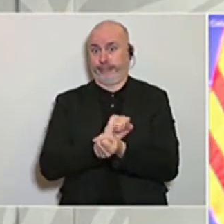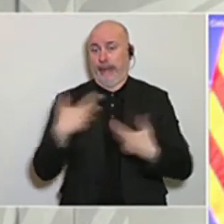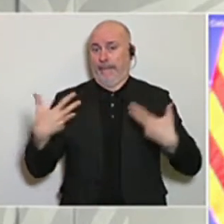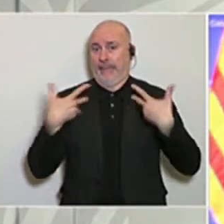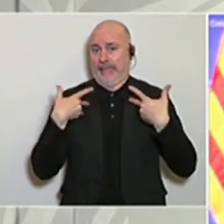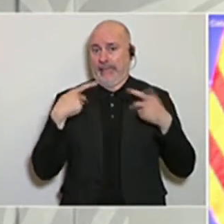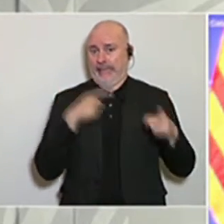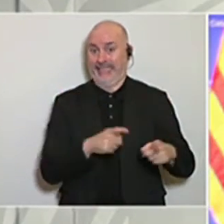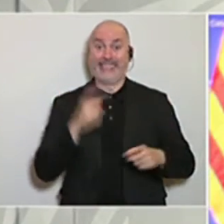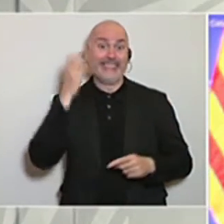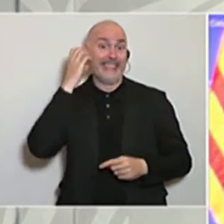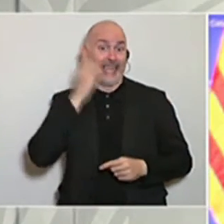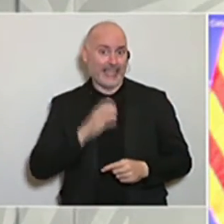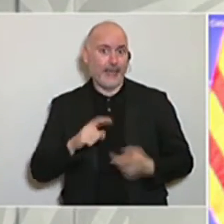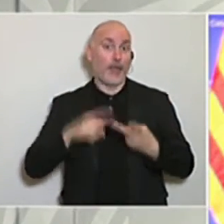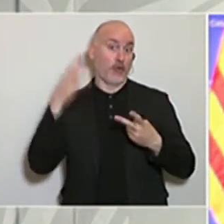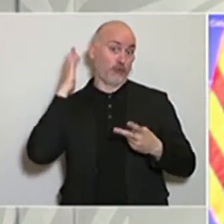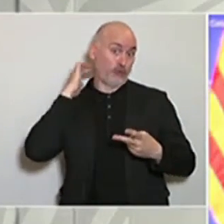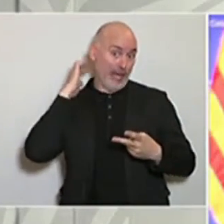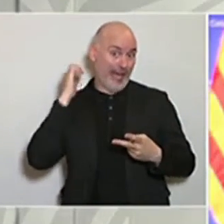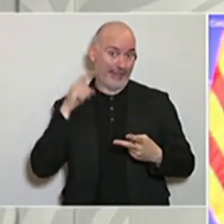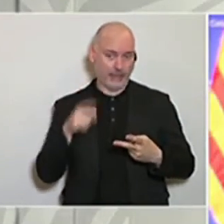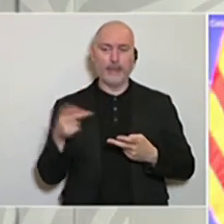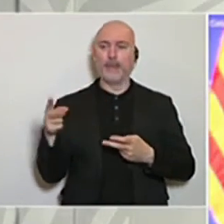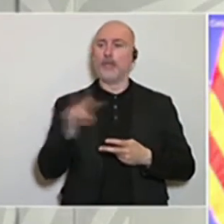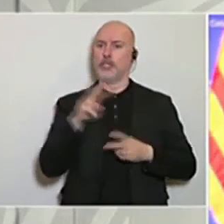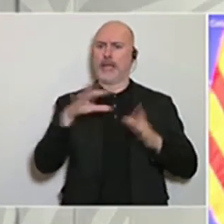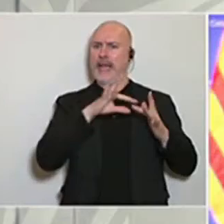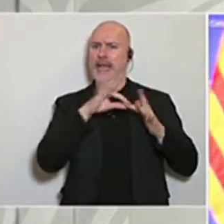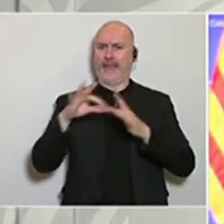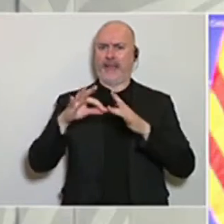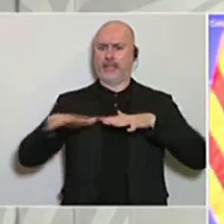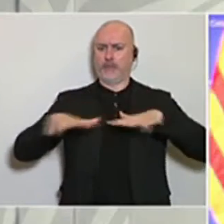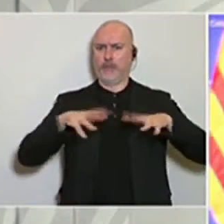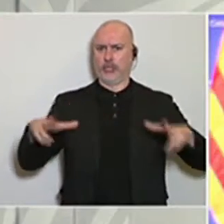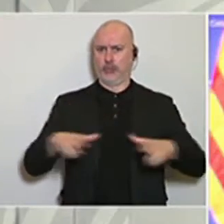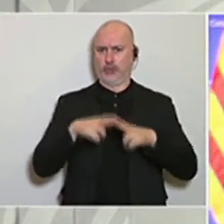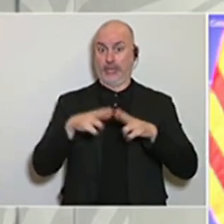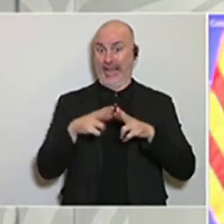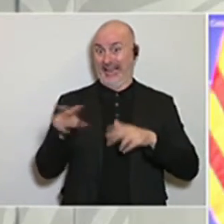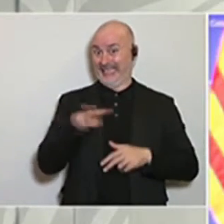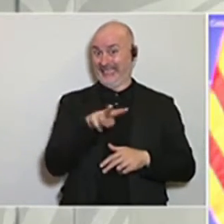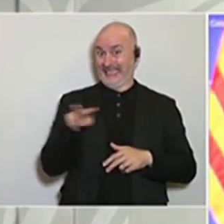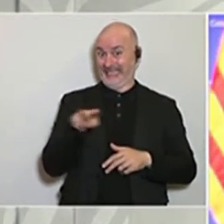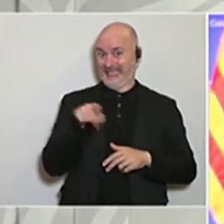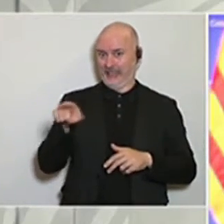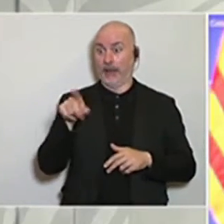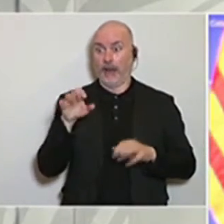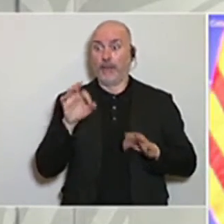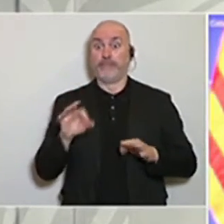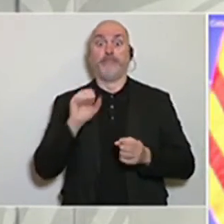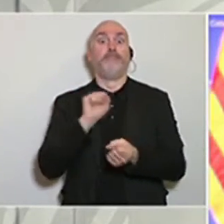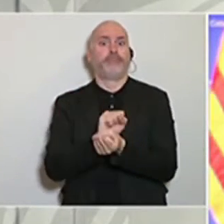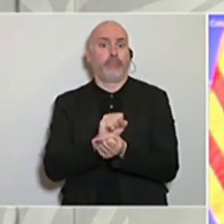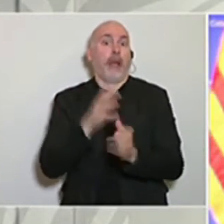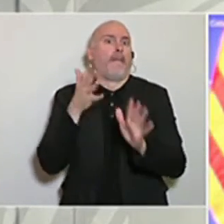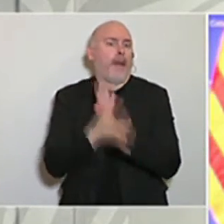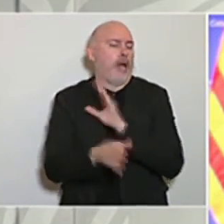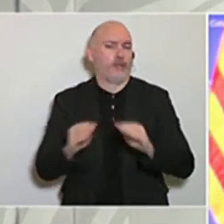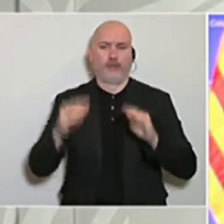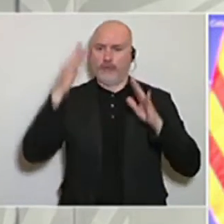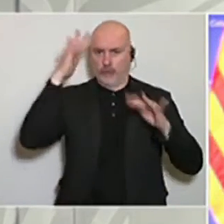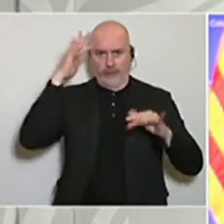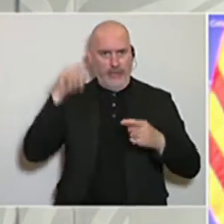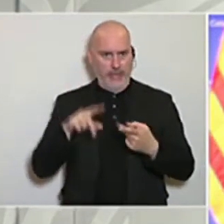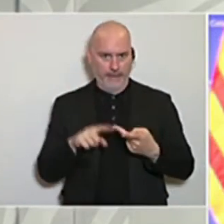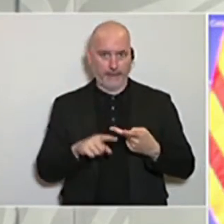Jordi Sánchez i Jordi Cuixart, dos líders de moviments socials, doncs, precisament estan a la presó per la seva ideologia. I la resta,